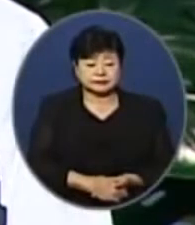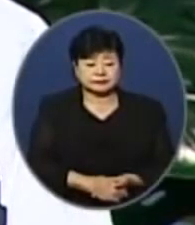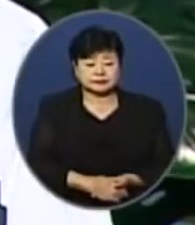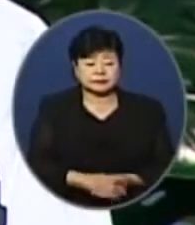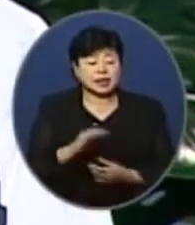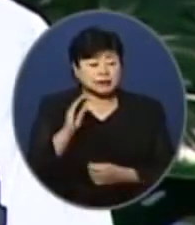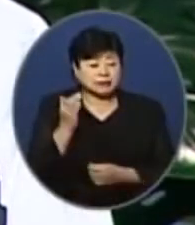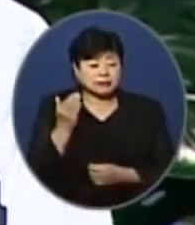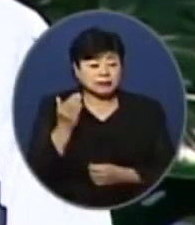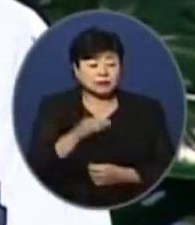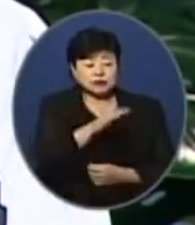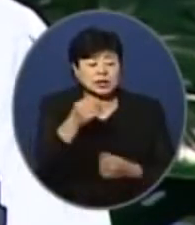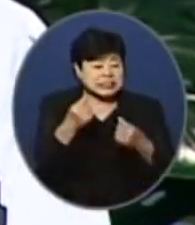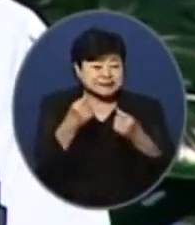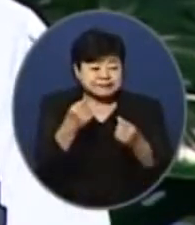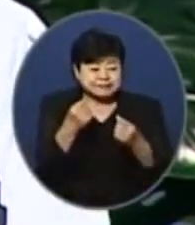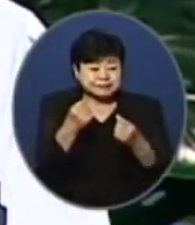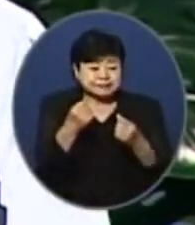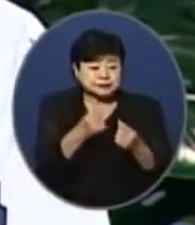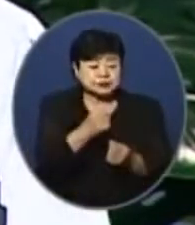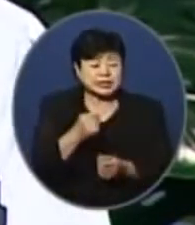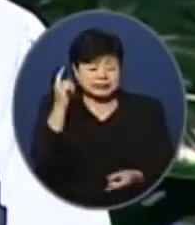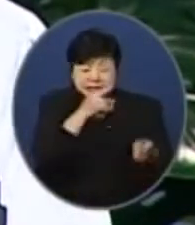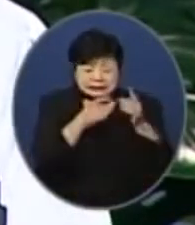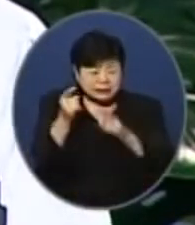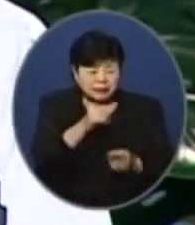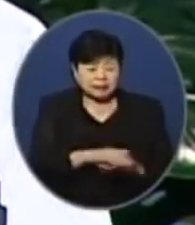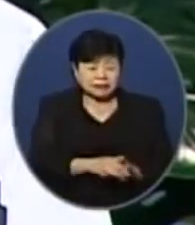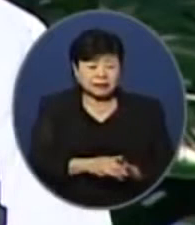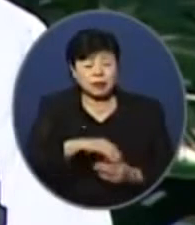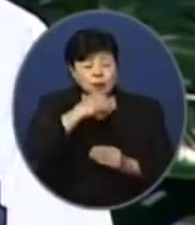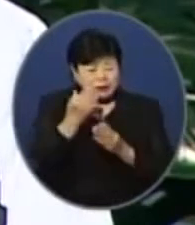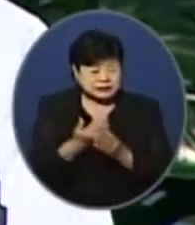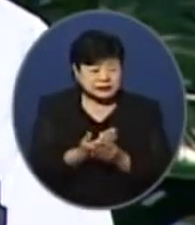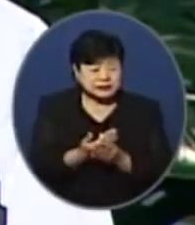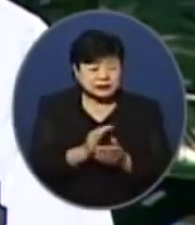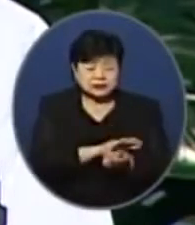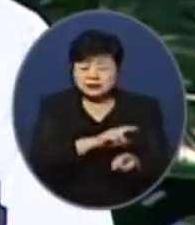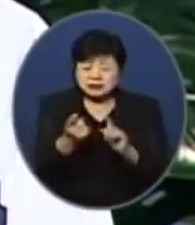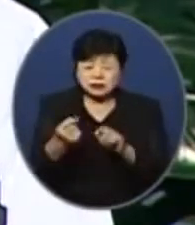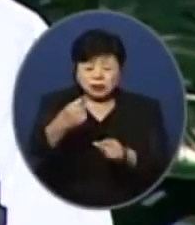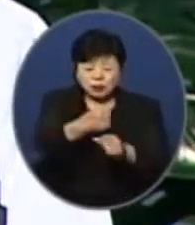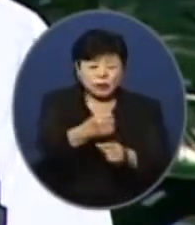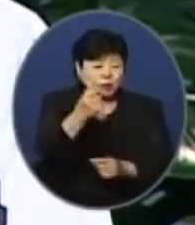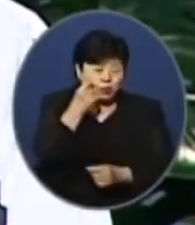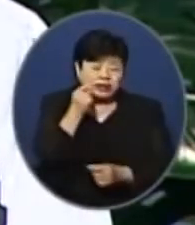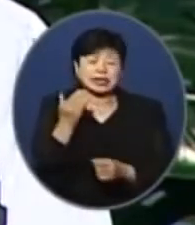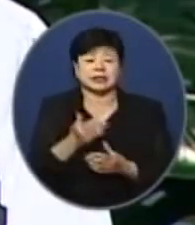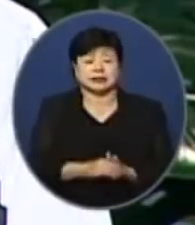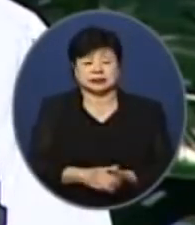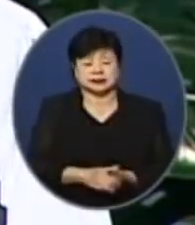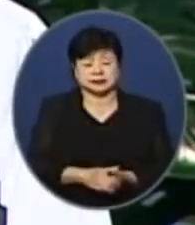기억해야 될 것은 우리의 힘으로 우리의 상처를 완전히 치료하고 회복할 수 없다고 하는 것입니다.